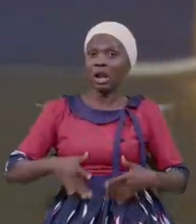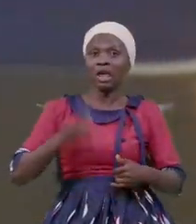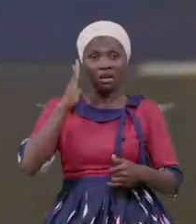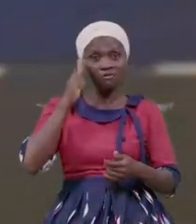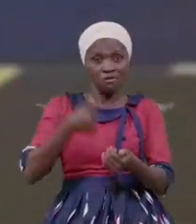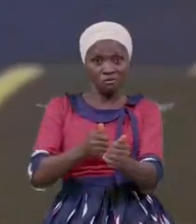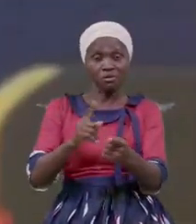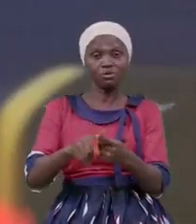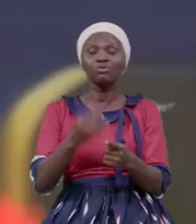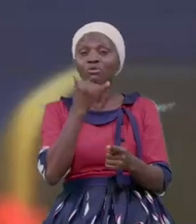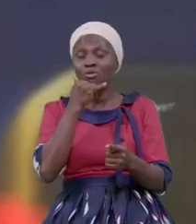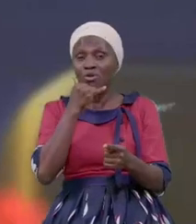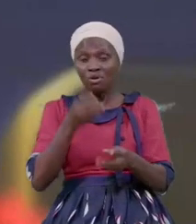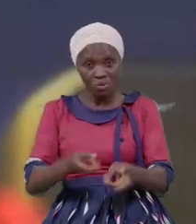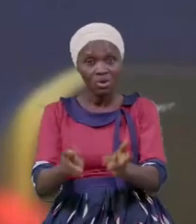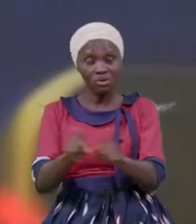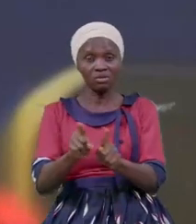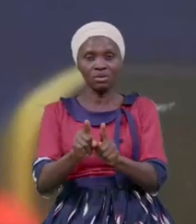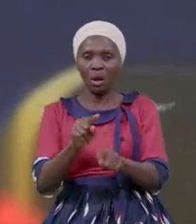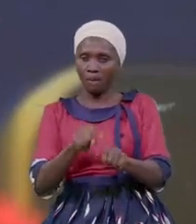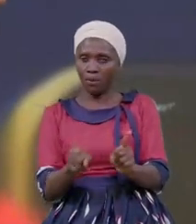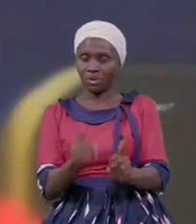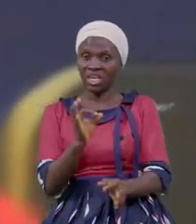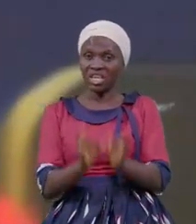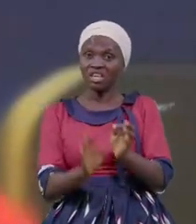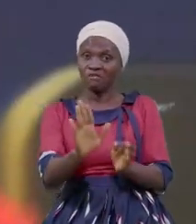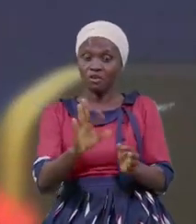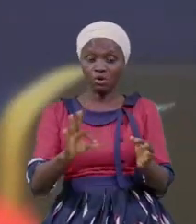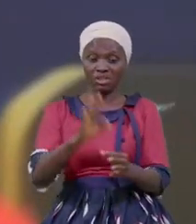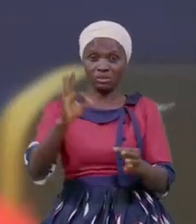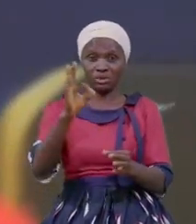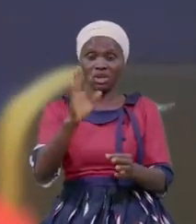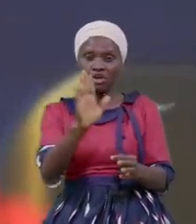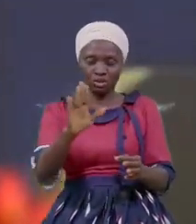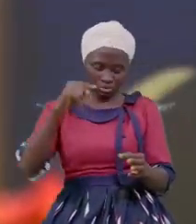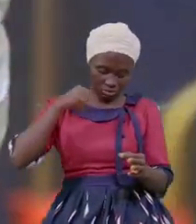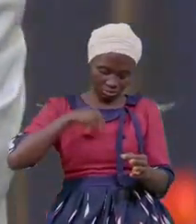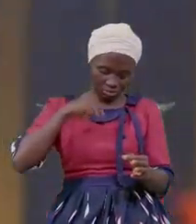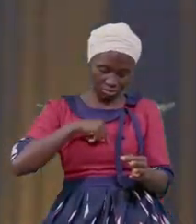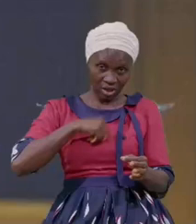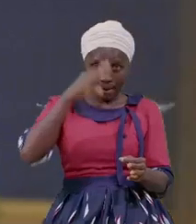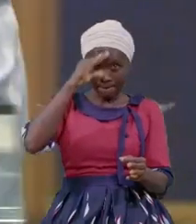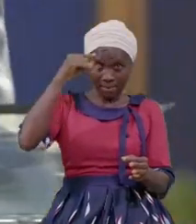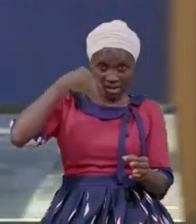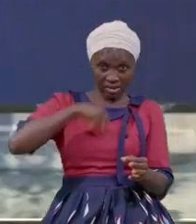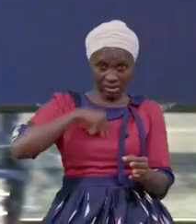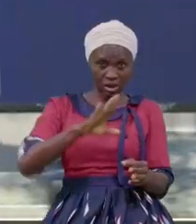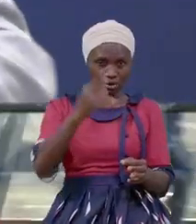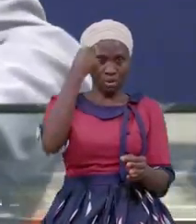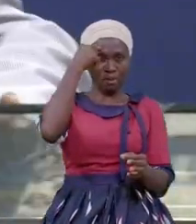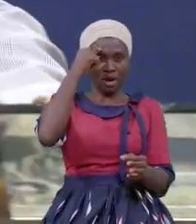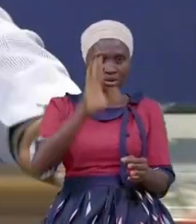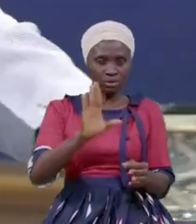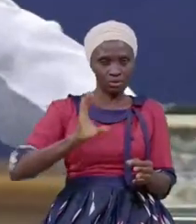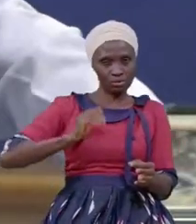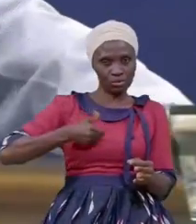mais si ton esprit ton ton existence ta vie interne ta pensée